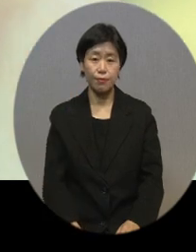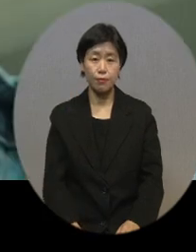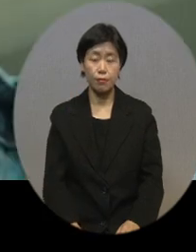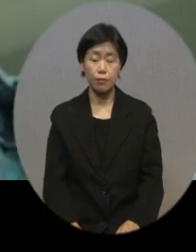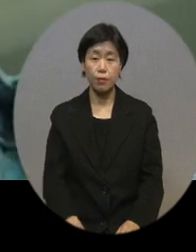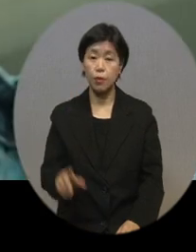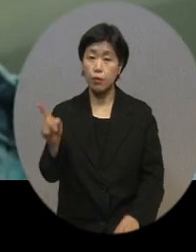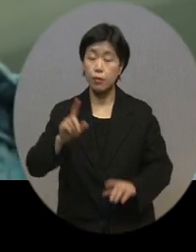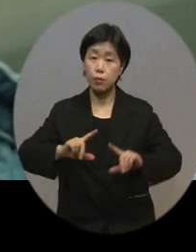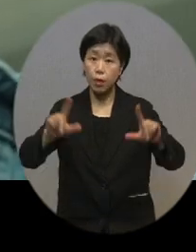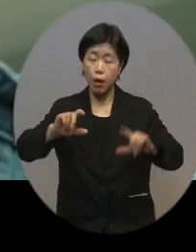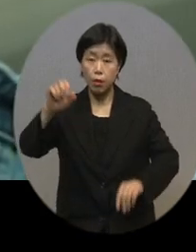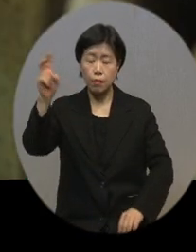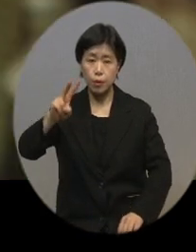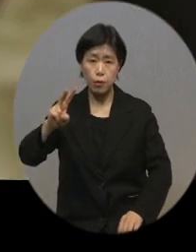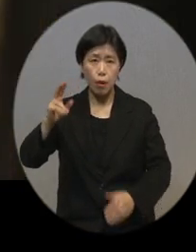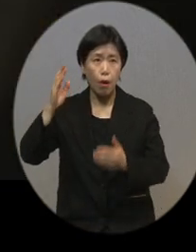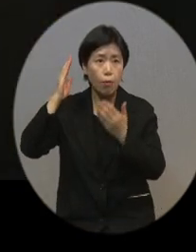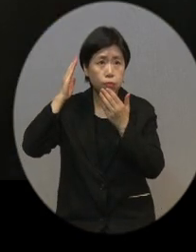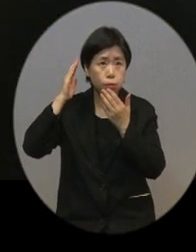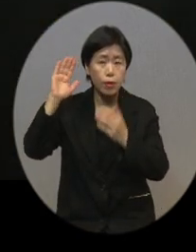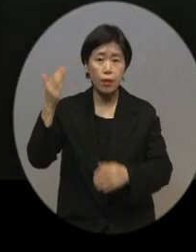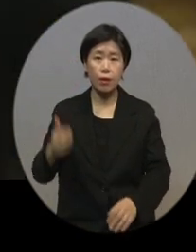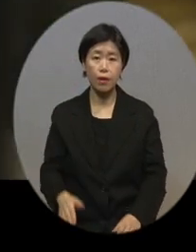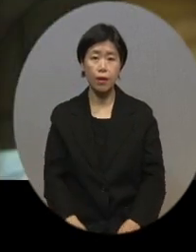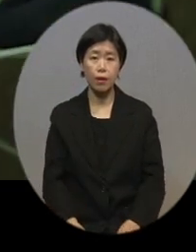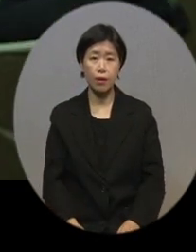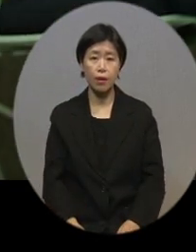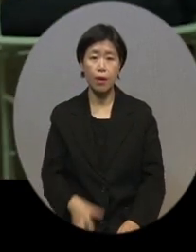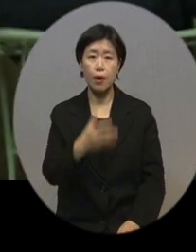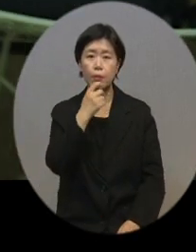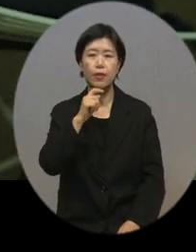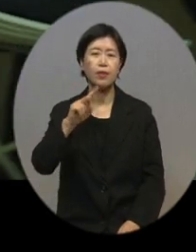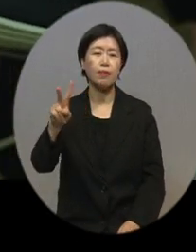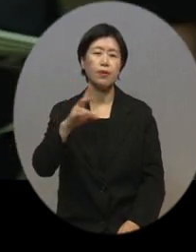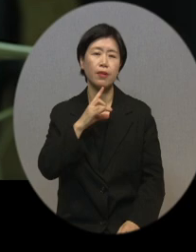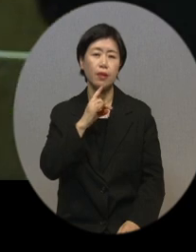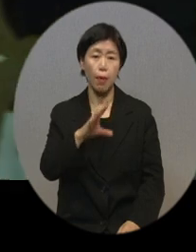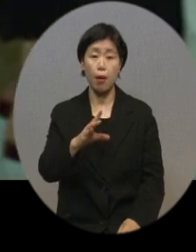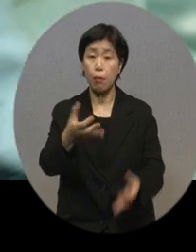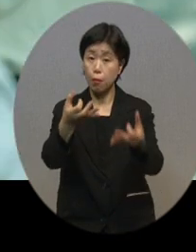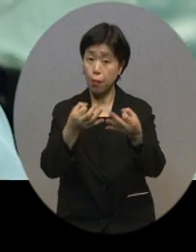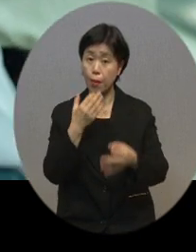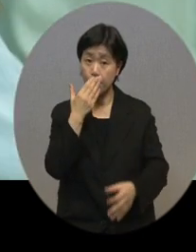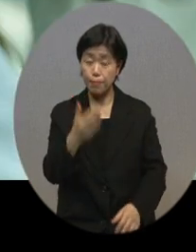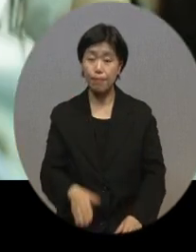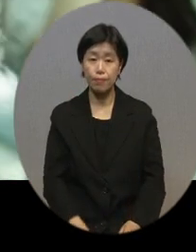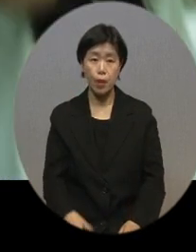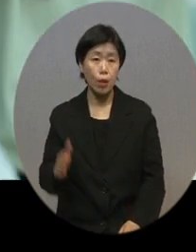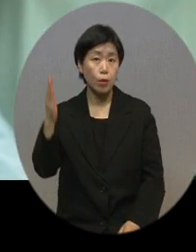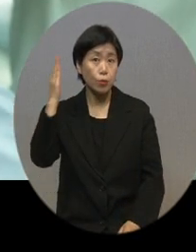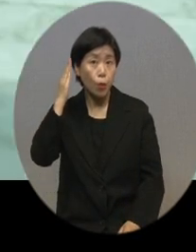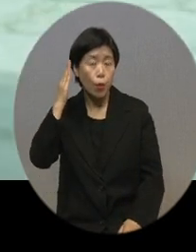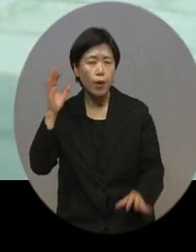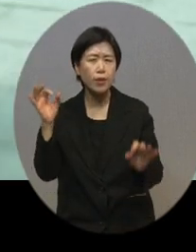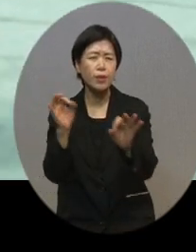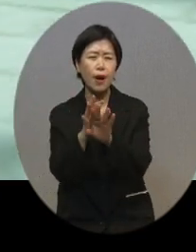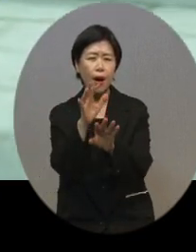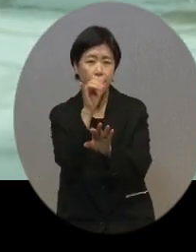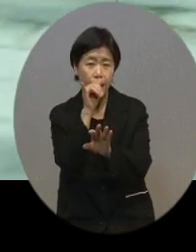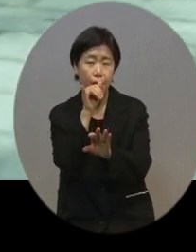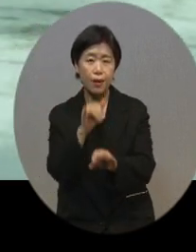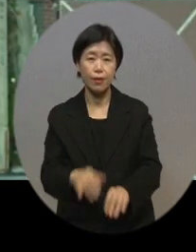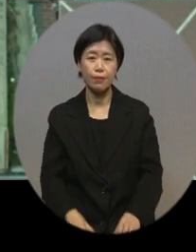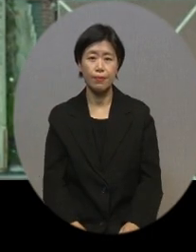갑자기 소리가 사라진다면? 오직 복지TV에서 보실 수 있습니다. 소리가 사라진 두 도시의